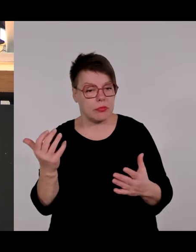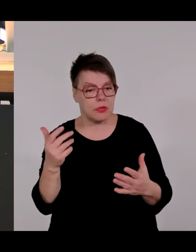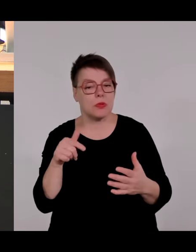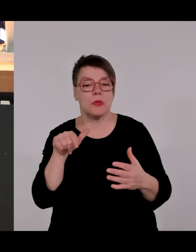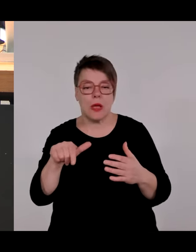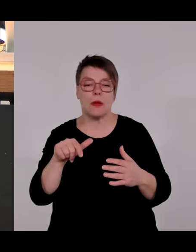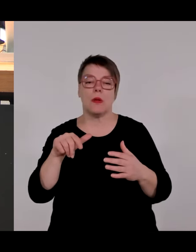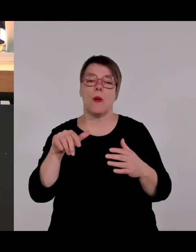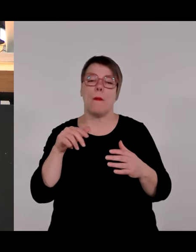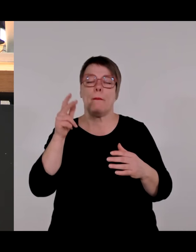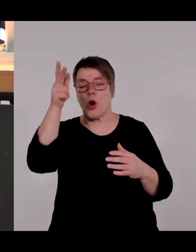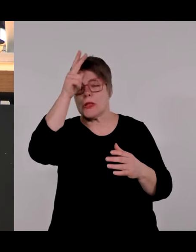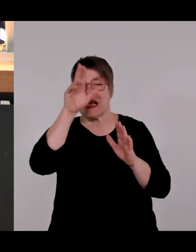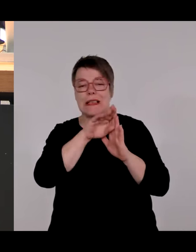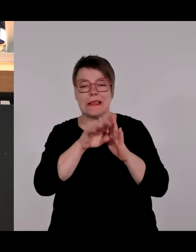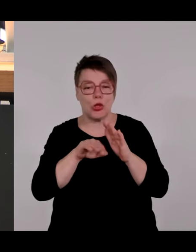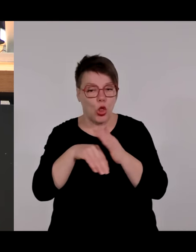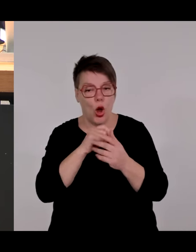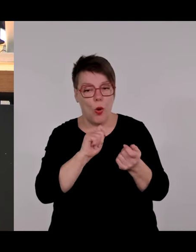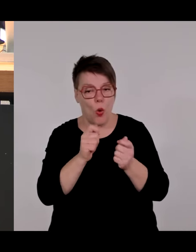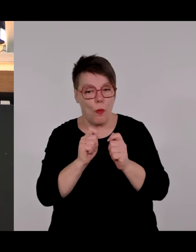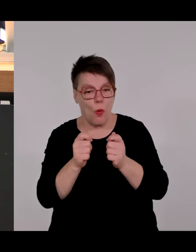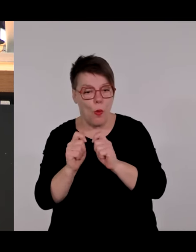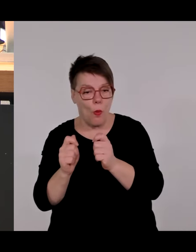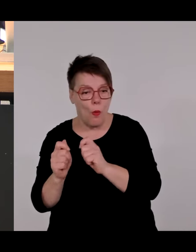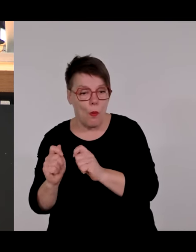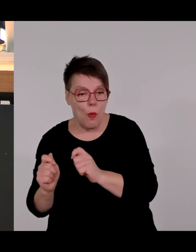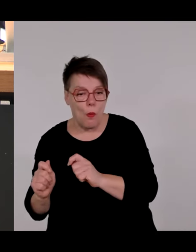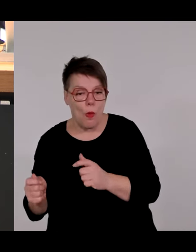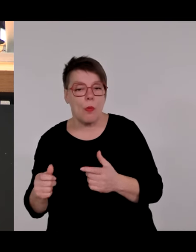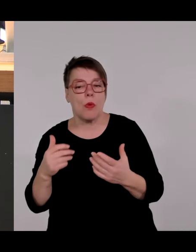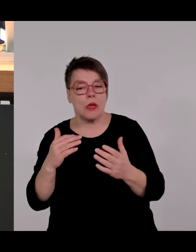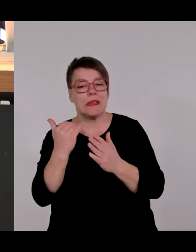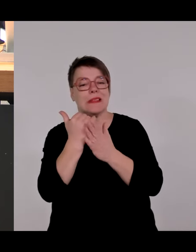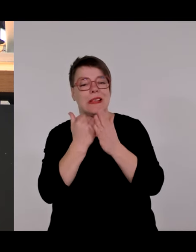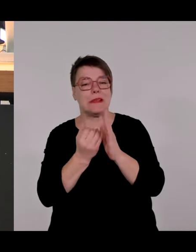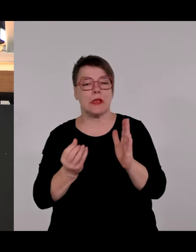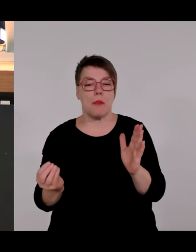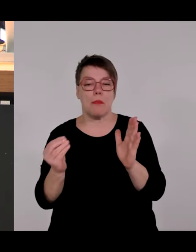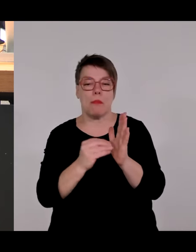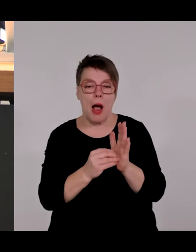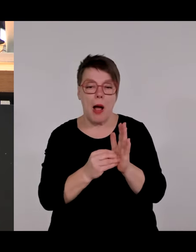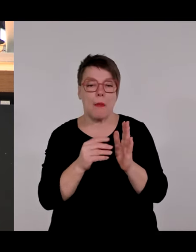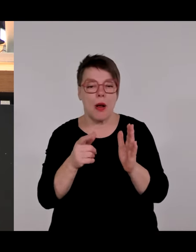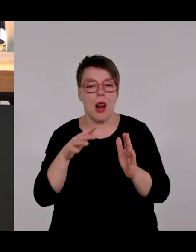wollte, aber eingeknickt ist. Die einzige Partei, die wirklich zu dieser Rückabwicklung steht, ist die AfD-Fraktion.